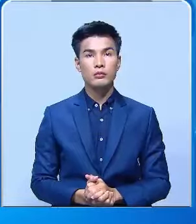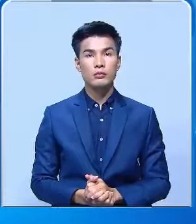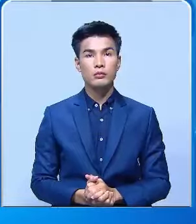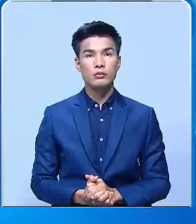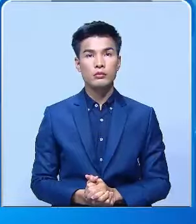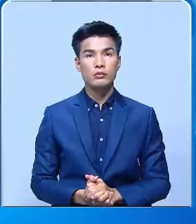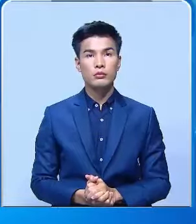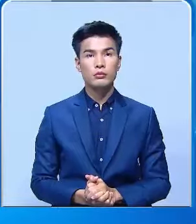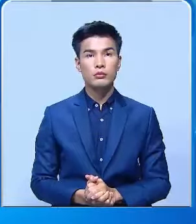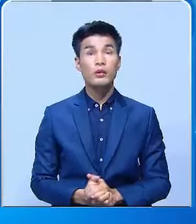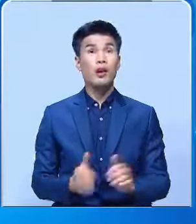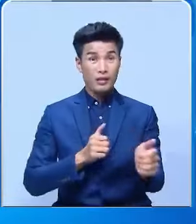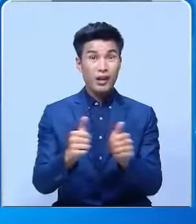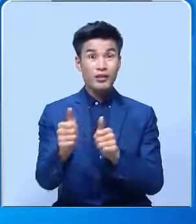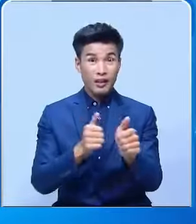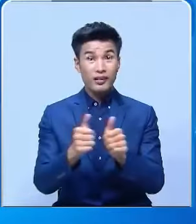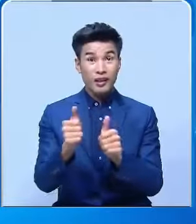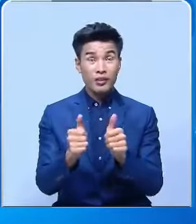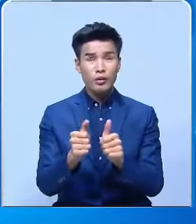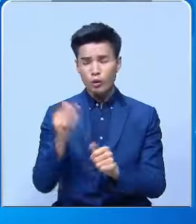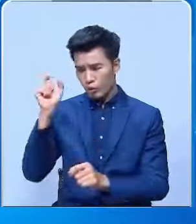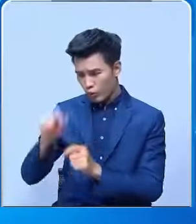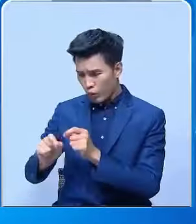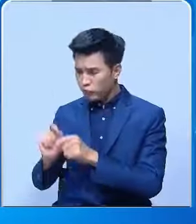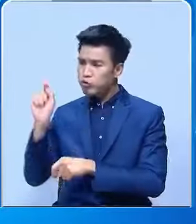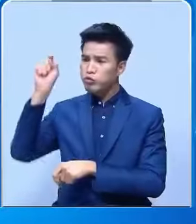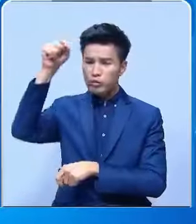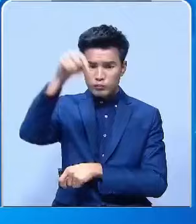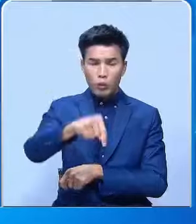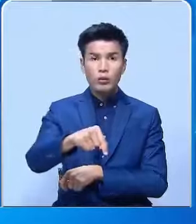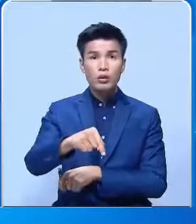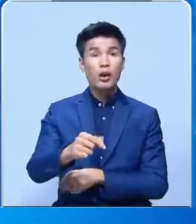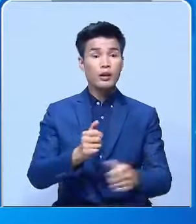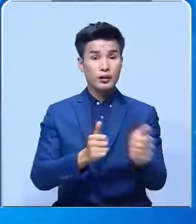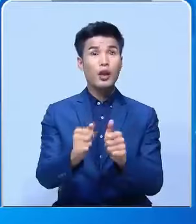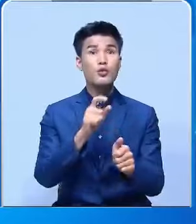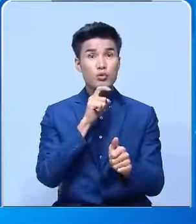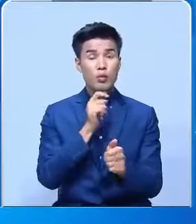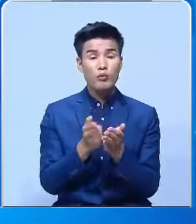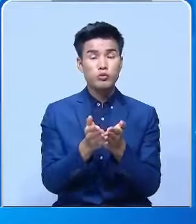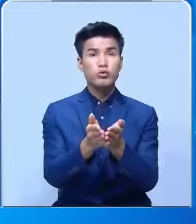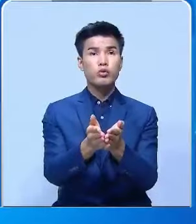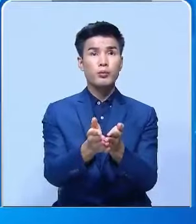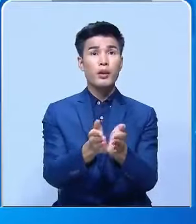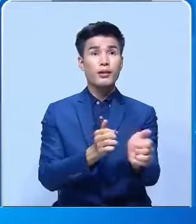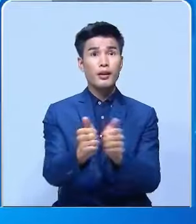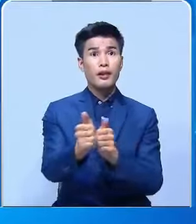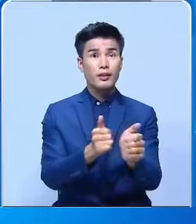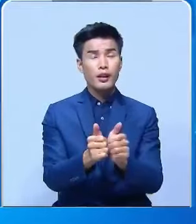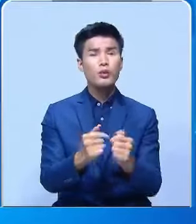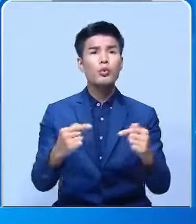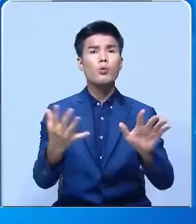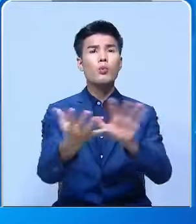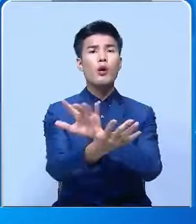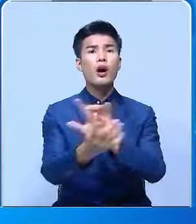เหมือนแข่งเรือยาวกันอยู่เนี่ยนะแล้วไปจุดใส่เขาเนี่ยนะ ใช่เขามีงานแข่งเรือยาวเลยเป็นการแข่งขันเรือยาวงานประเพณี